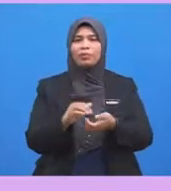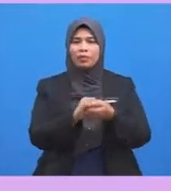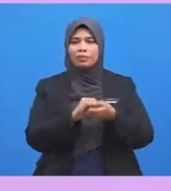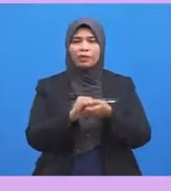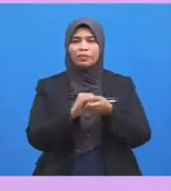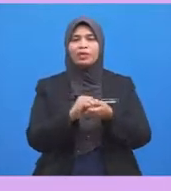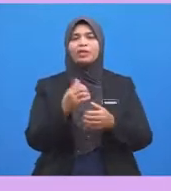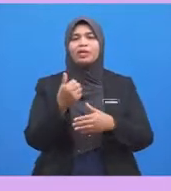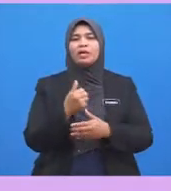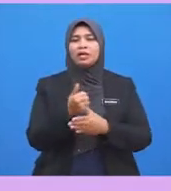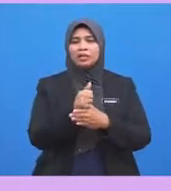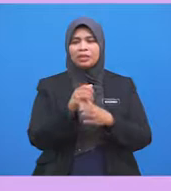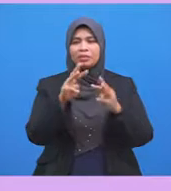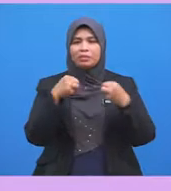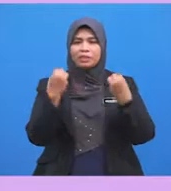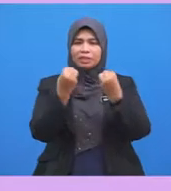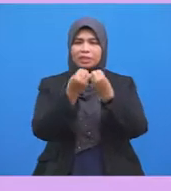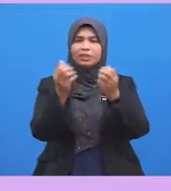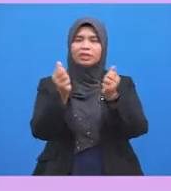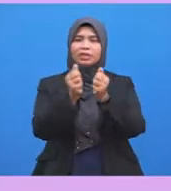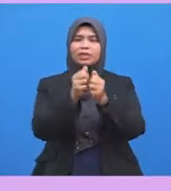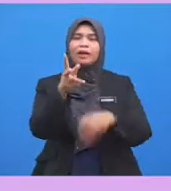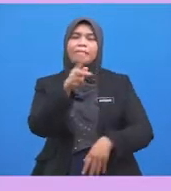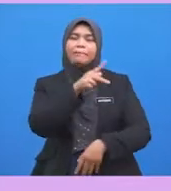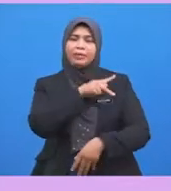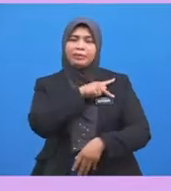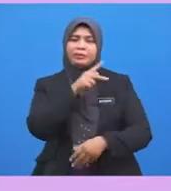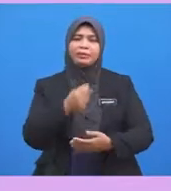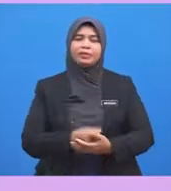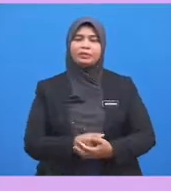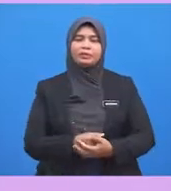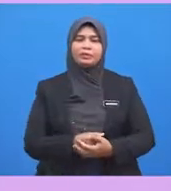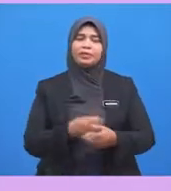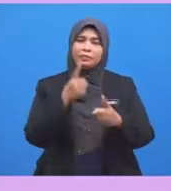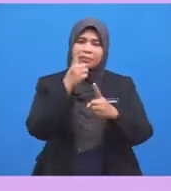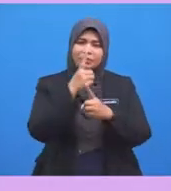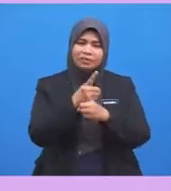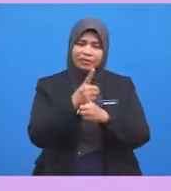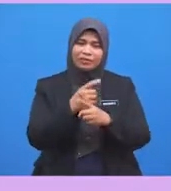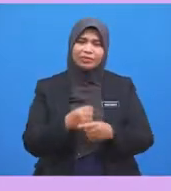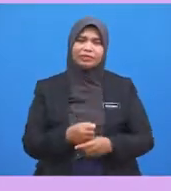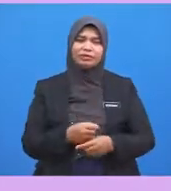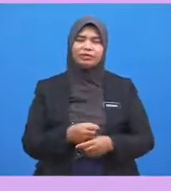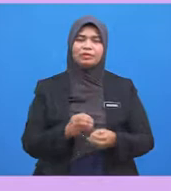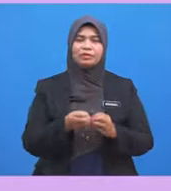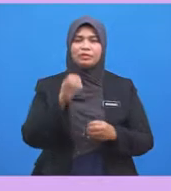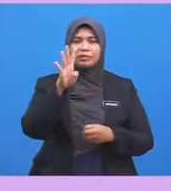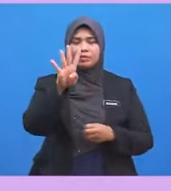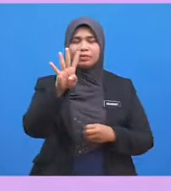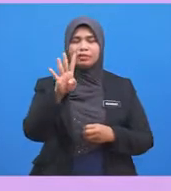perpaduan antara masyarakat dengan pemimpin setempat. Betul. Yang